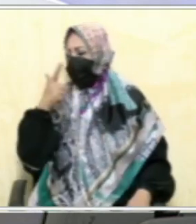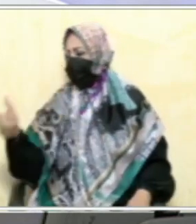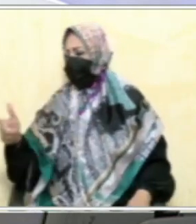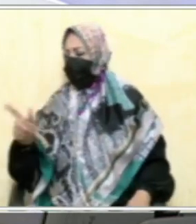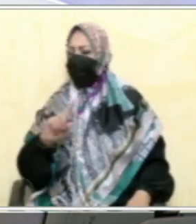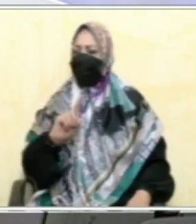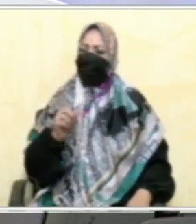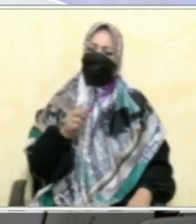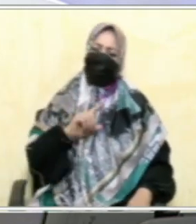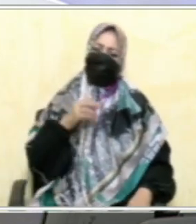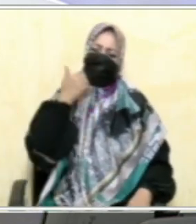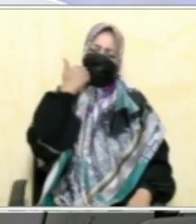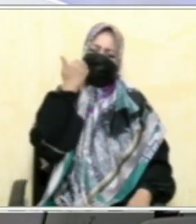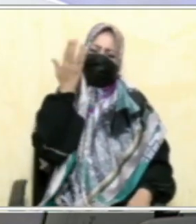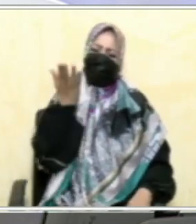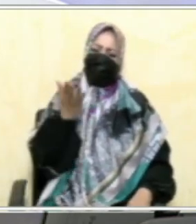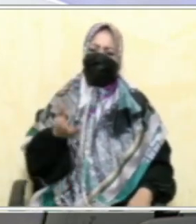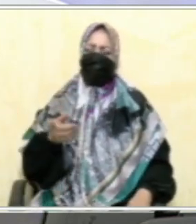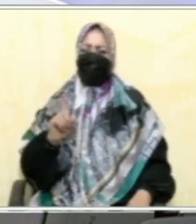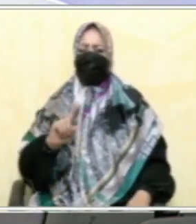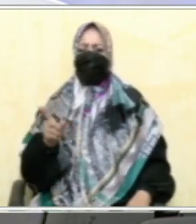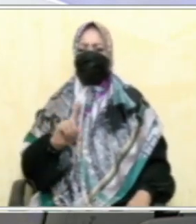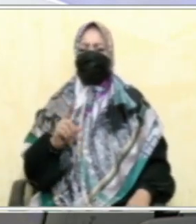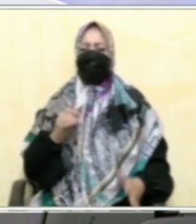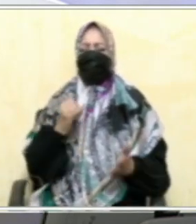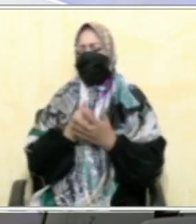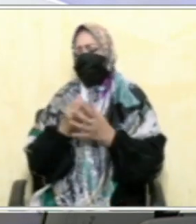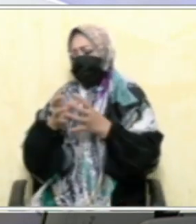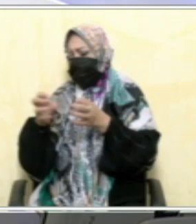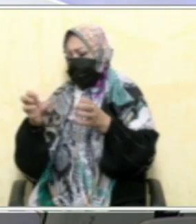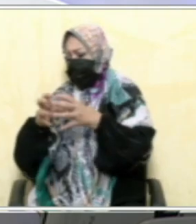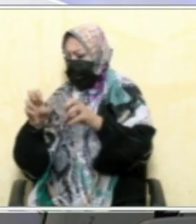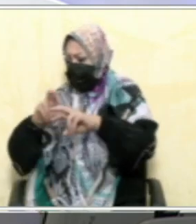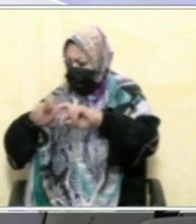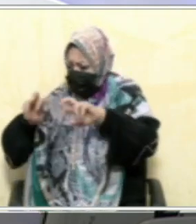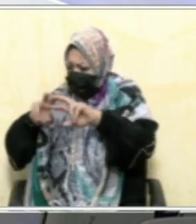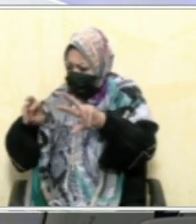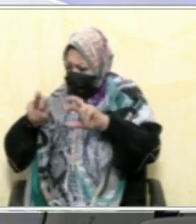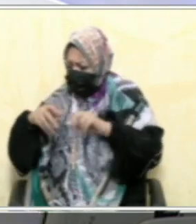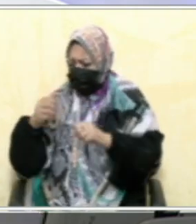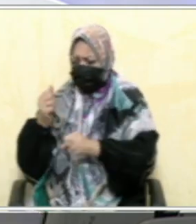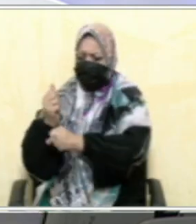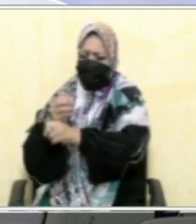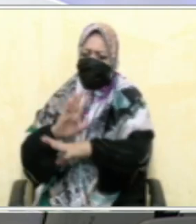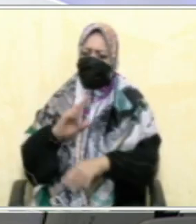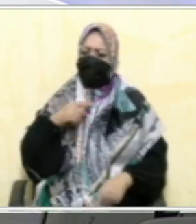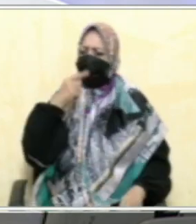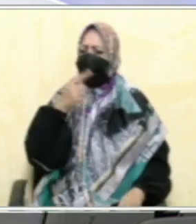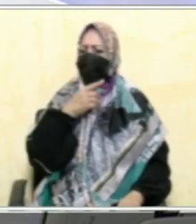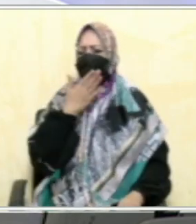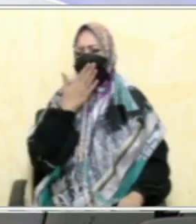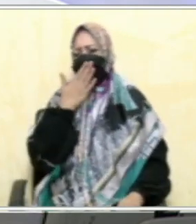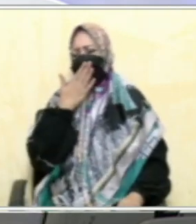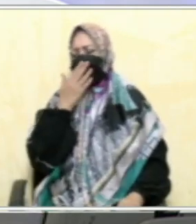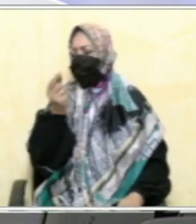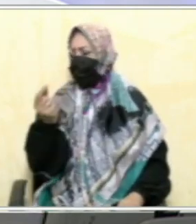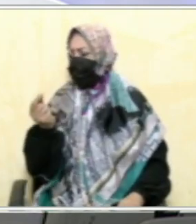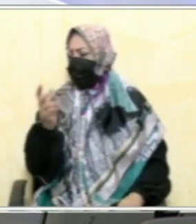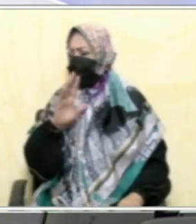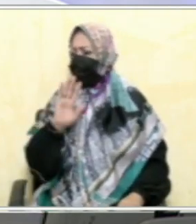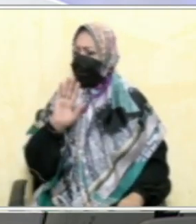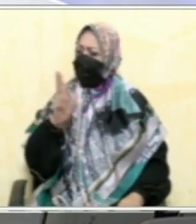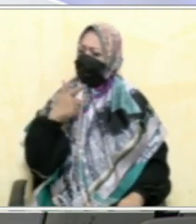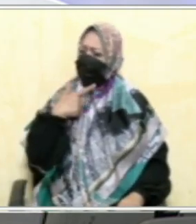تفتيشها. وجدت فيها حبة تبي تشتريها تجزئ أضحية ما دامت الشاة سليم، وسيأتي له مزيد. لا تريد